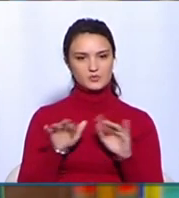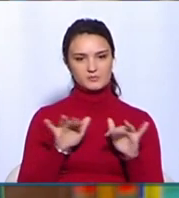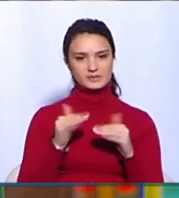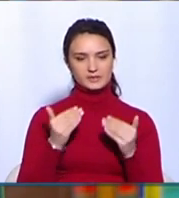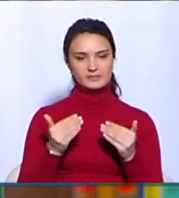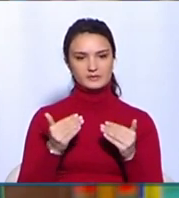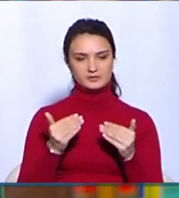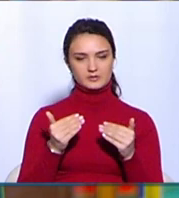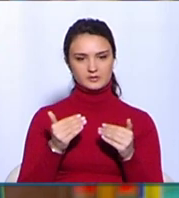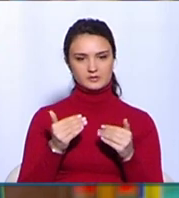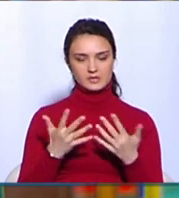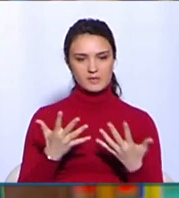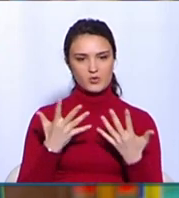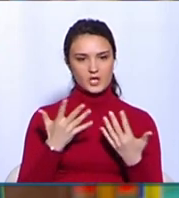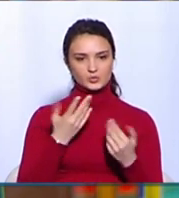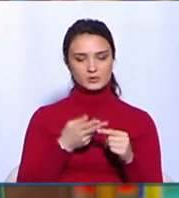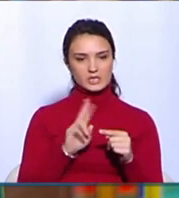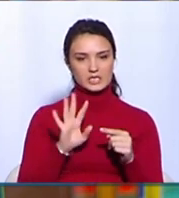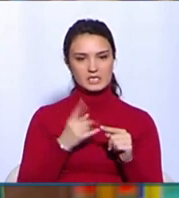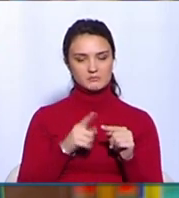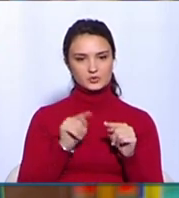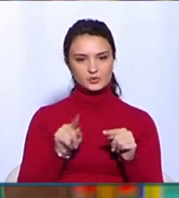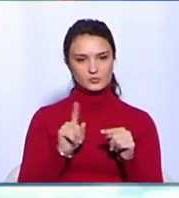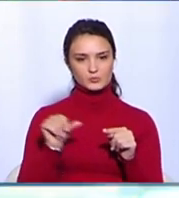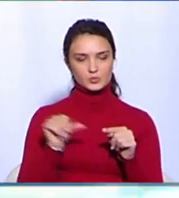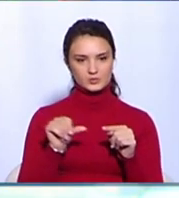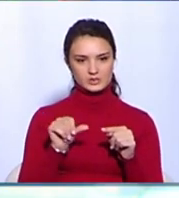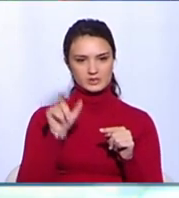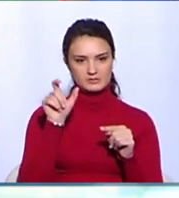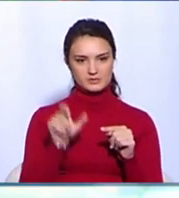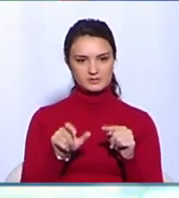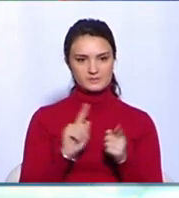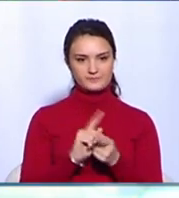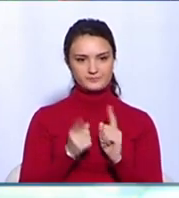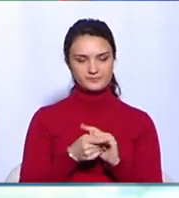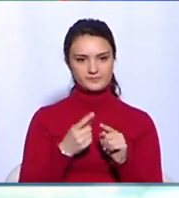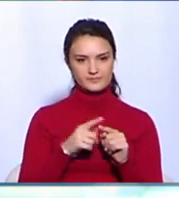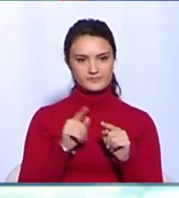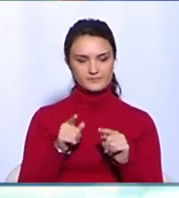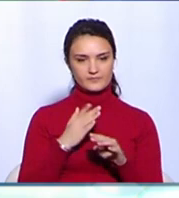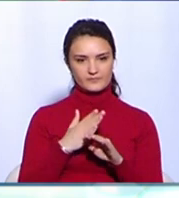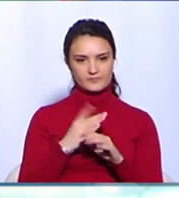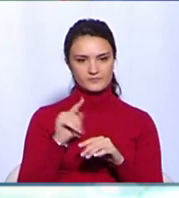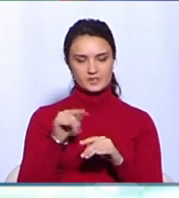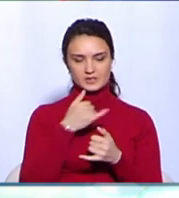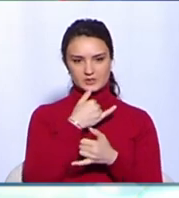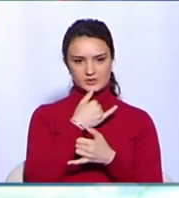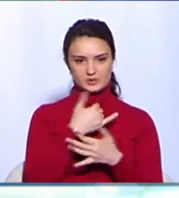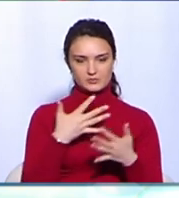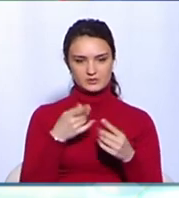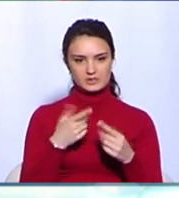მოქმედება, გამოხატული არა იმით, რომ ცუდი ადამიანია, არამედ ეს არის გამოხატული იმით, რომ მას არ